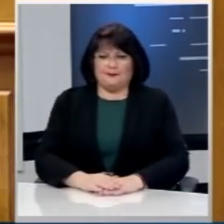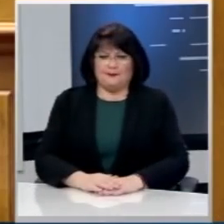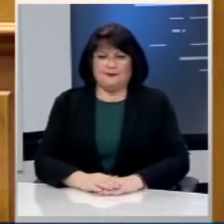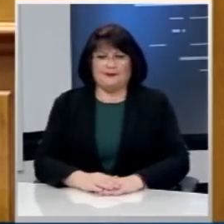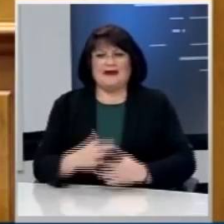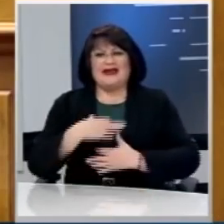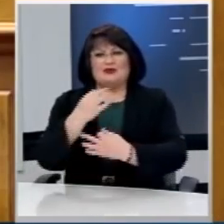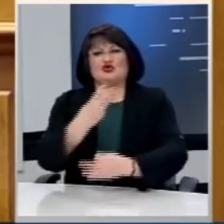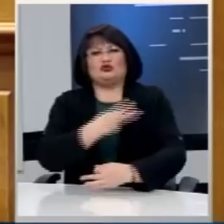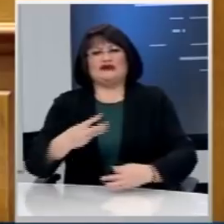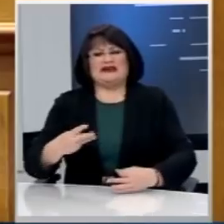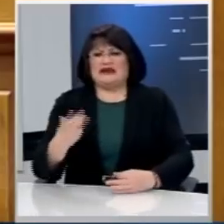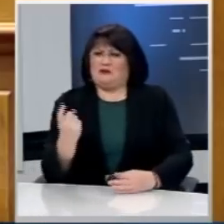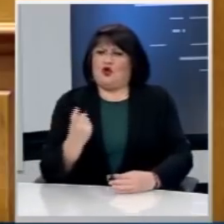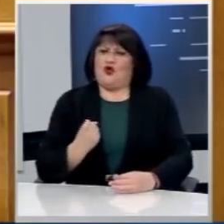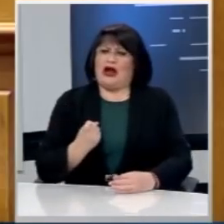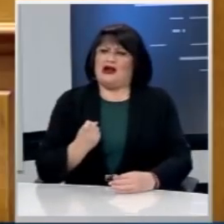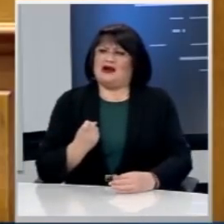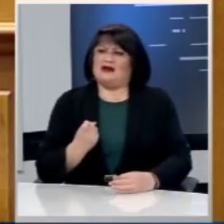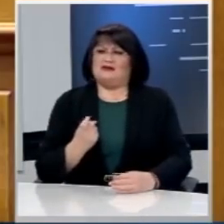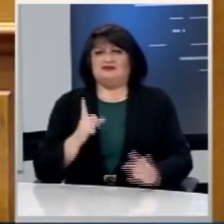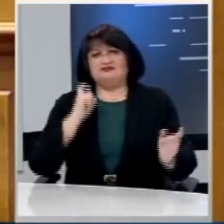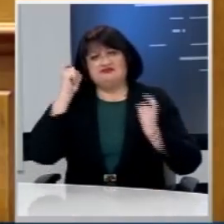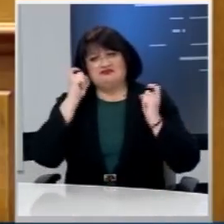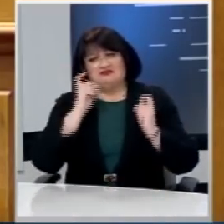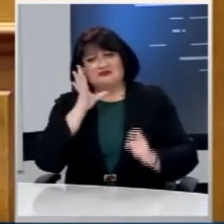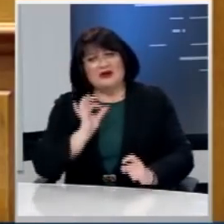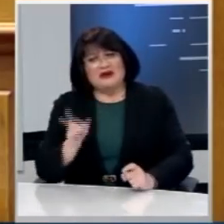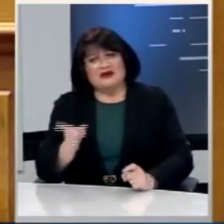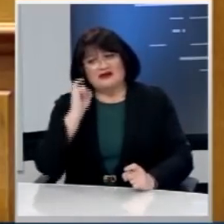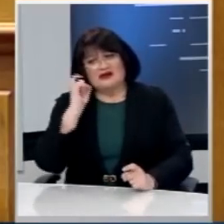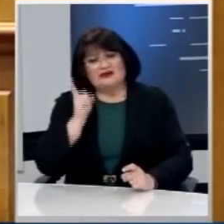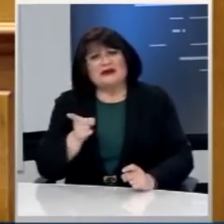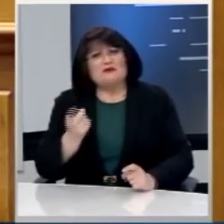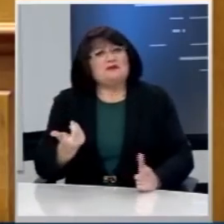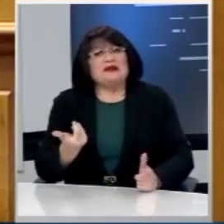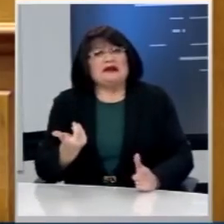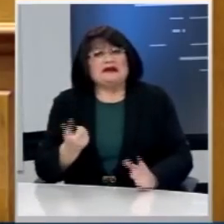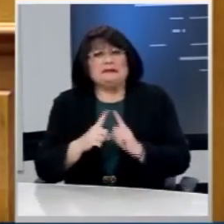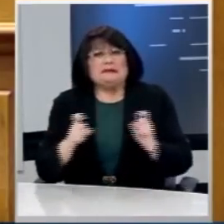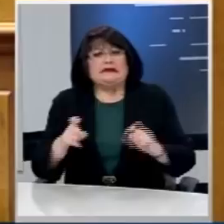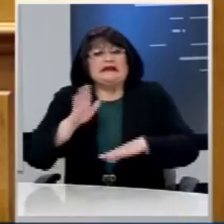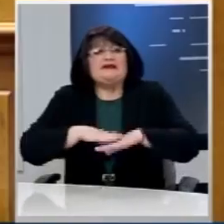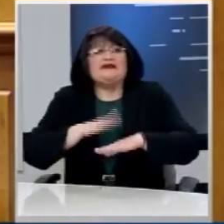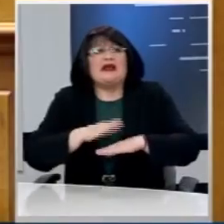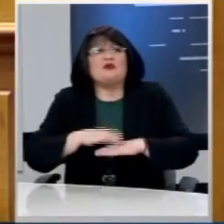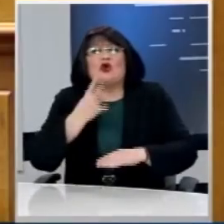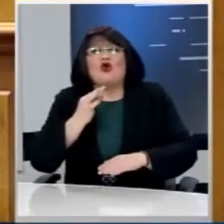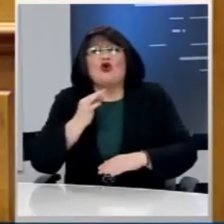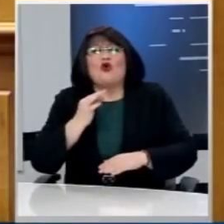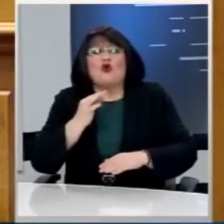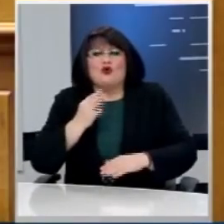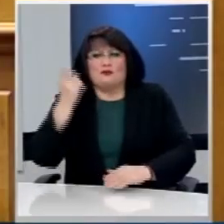του εκπροσώπου του ΣΥΡΙΖΑ. Αλήθεια, αναρωτιέστε πραγματικά ποια είναι η αιτία μείωσης